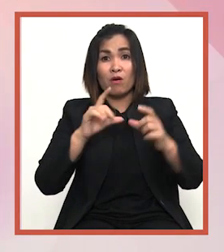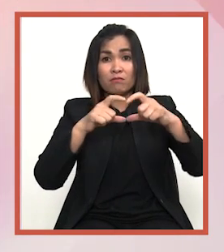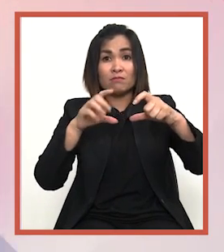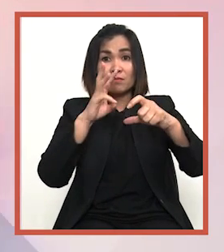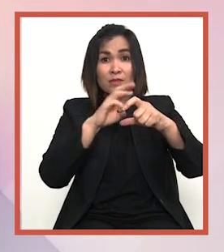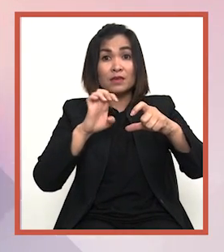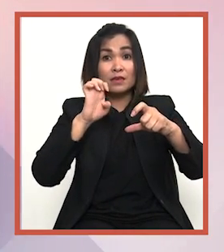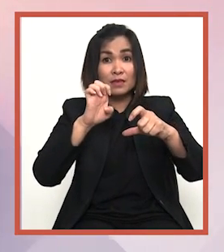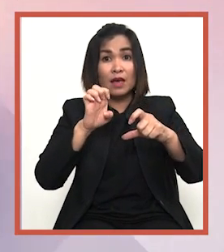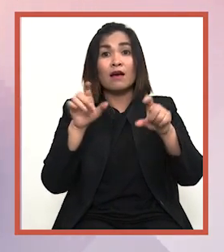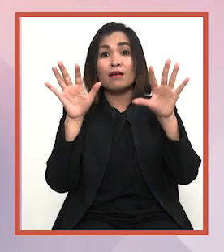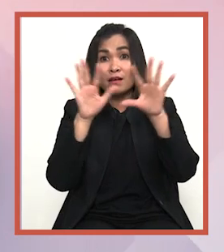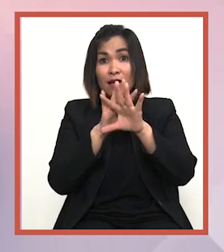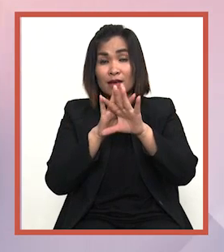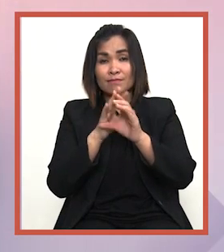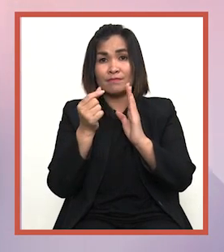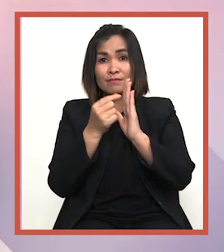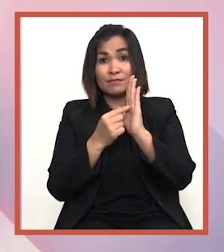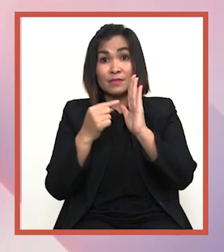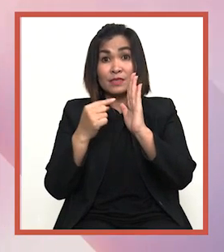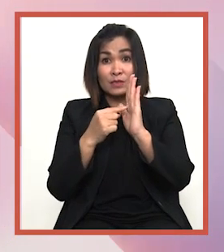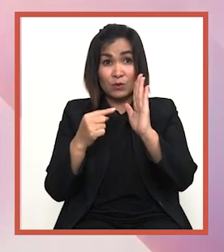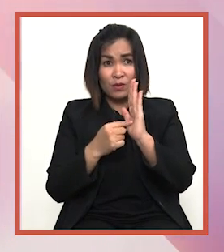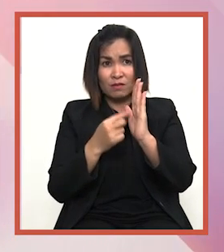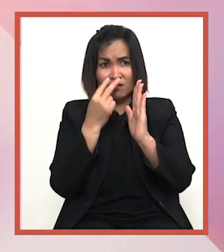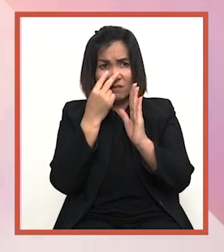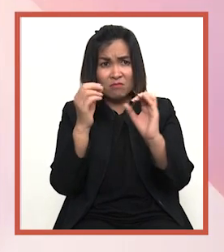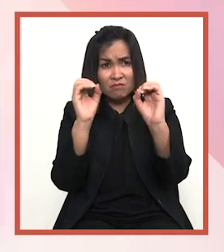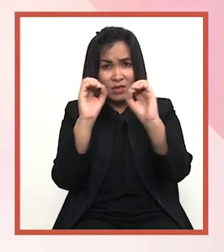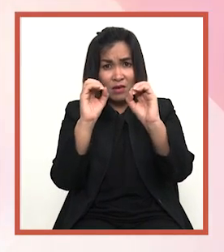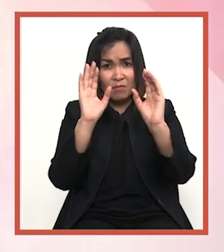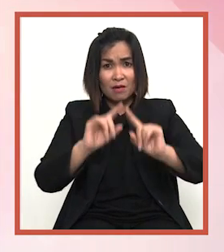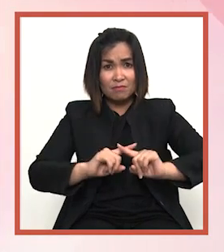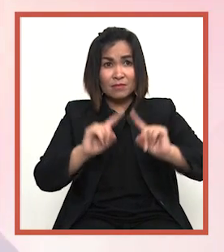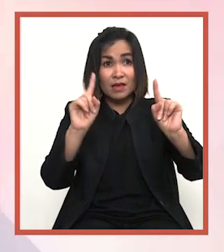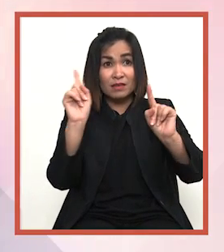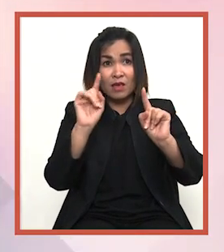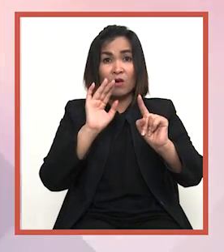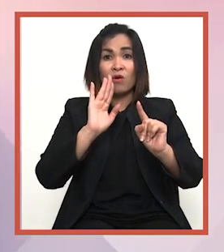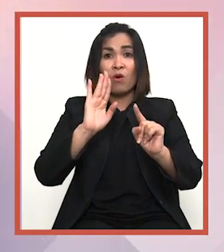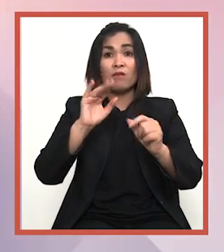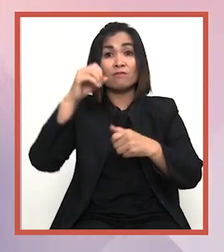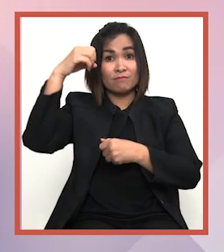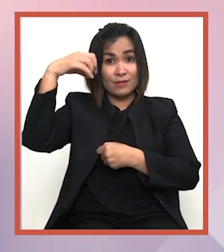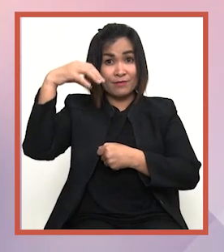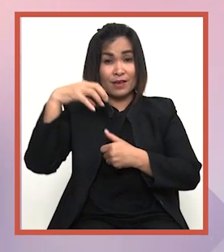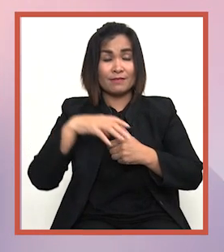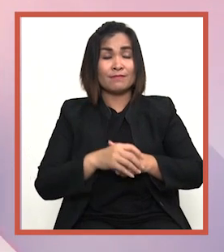ตช์อันนี้อาจจะไม่ค่อยคุ้นตานะครับเพราะว่าเป็นสวิตช์ทางไฟฟ้าน